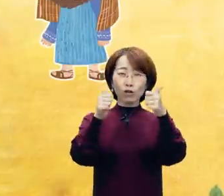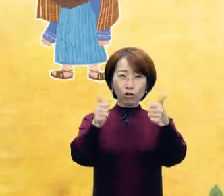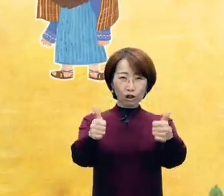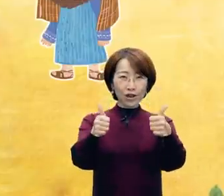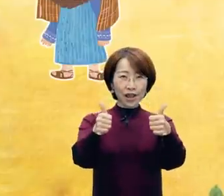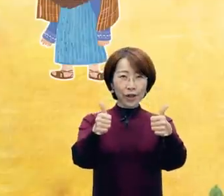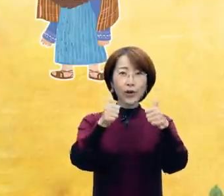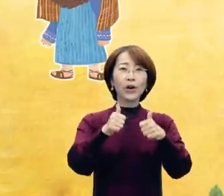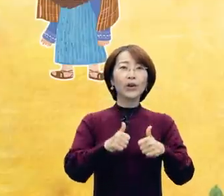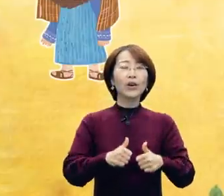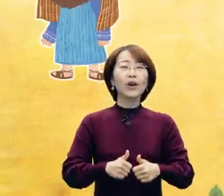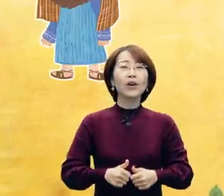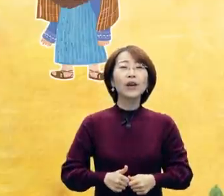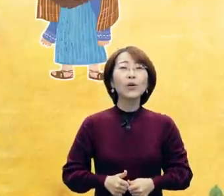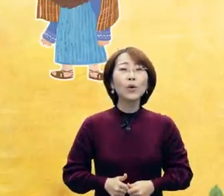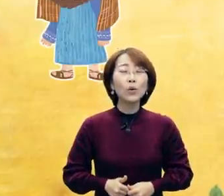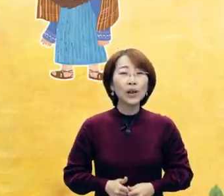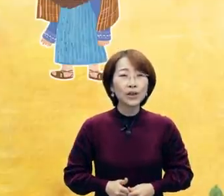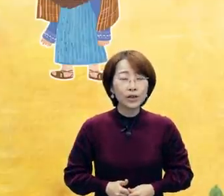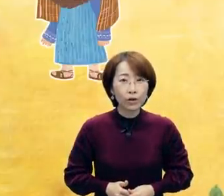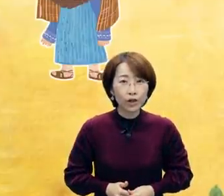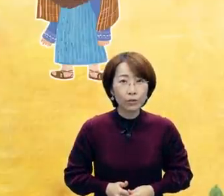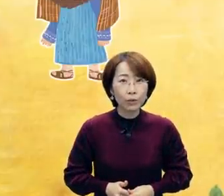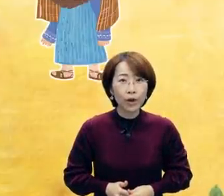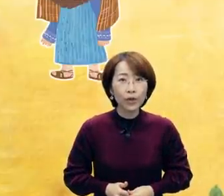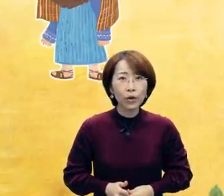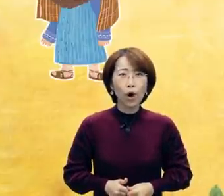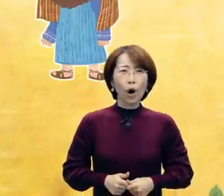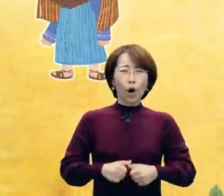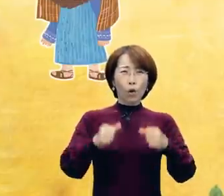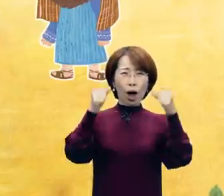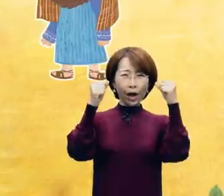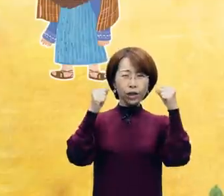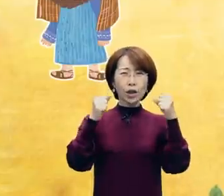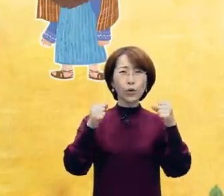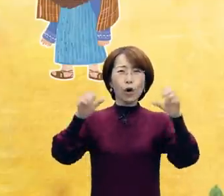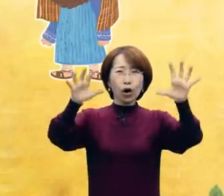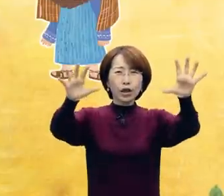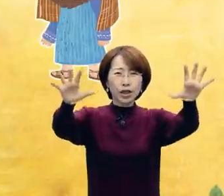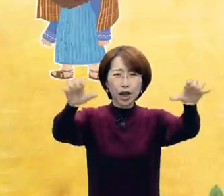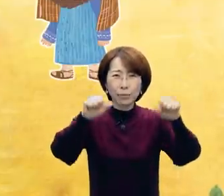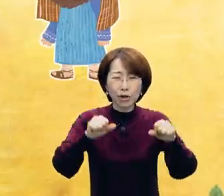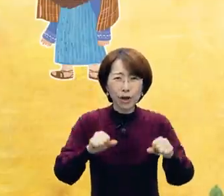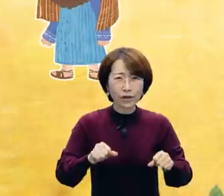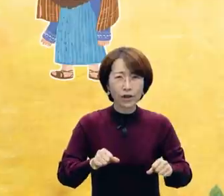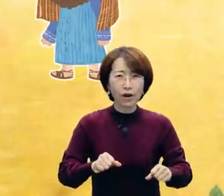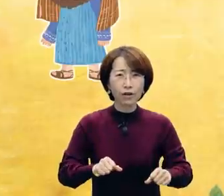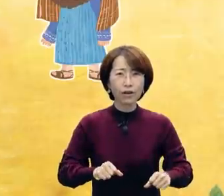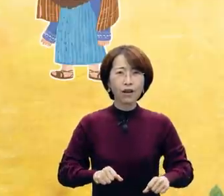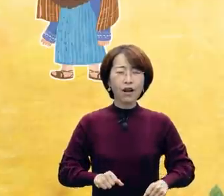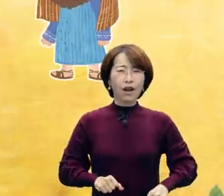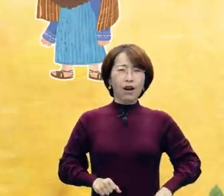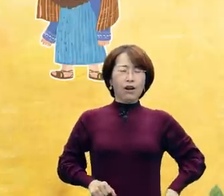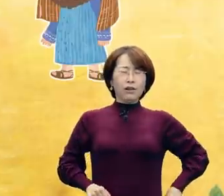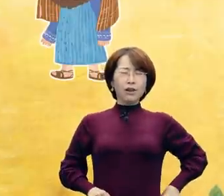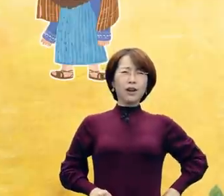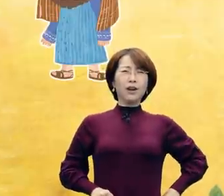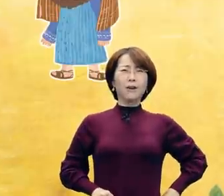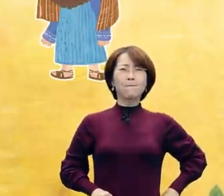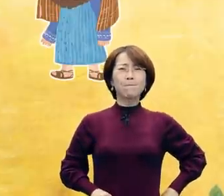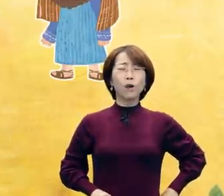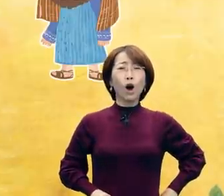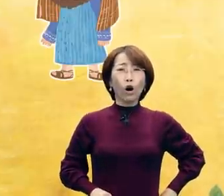우리의 구원자예요. 라고 외치는 것을 보면 화를 내고 잡으러 갔어요.